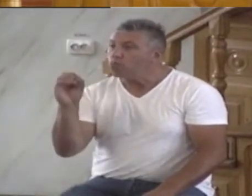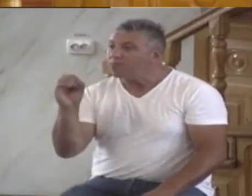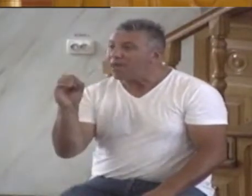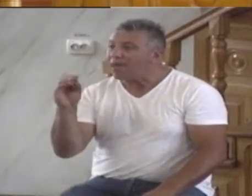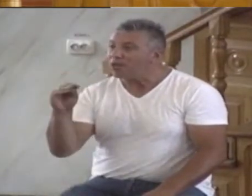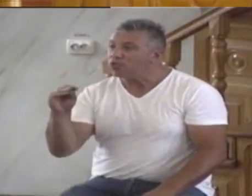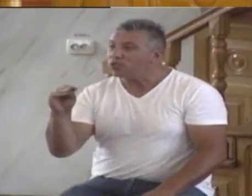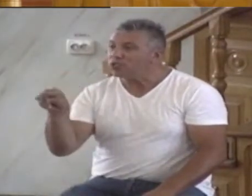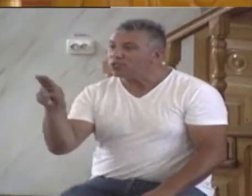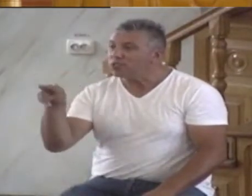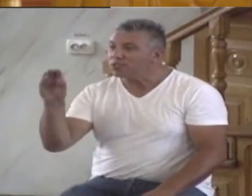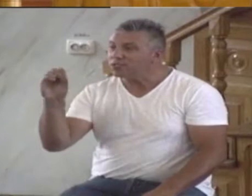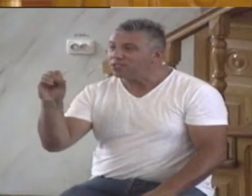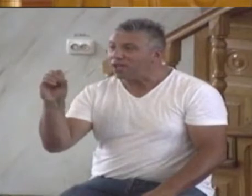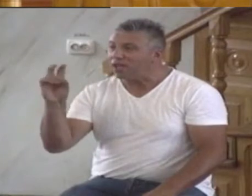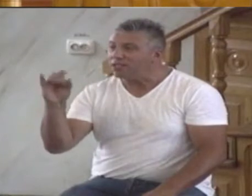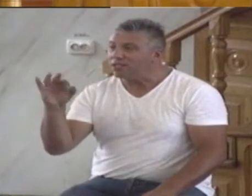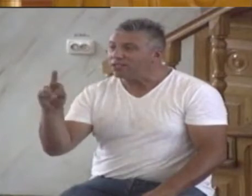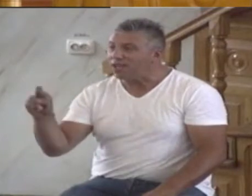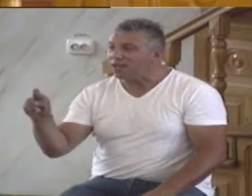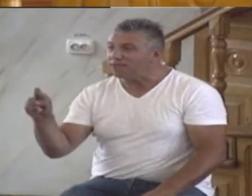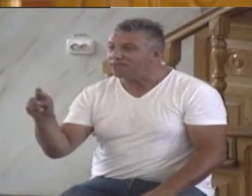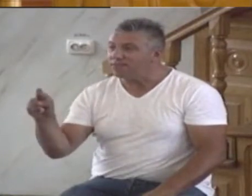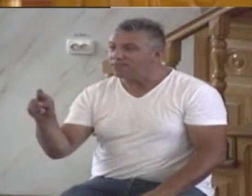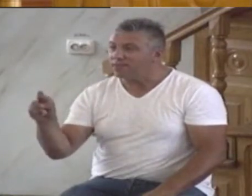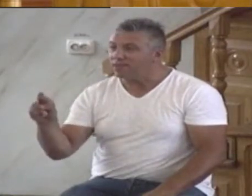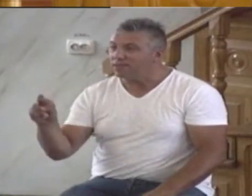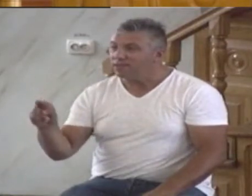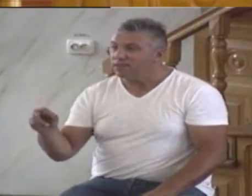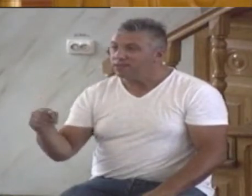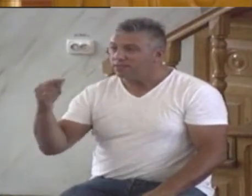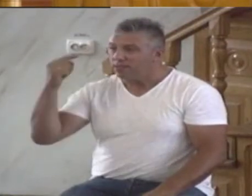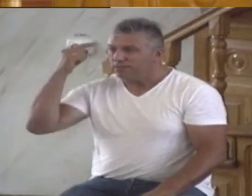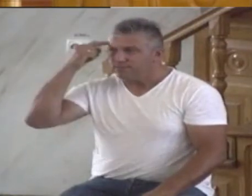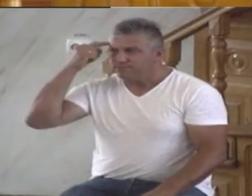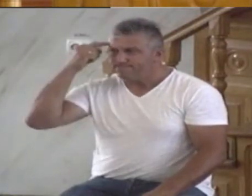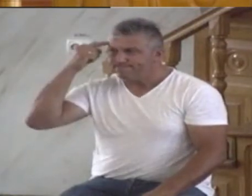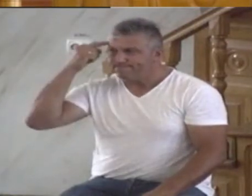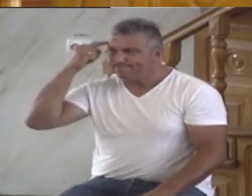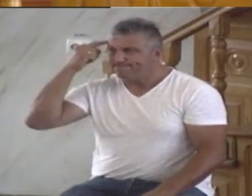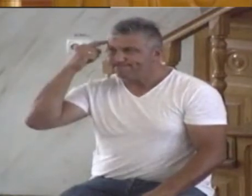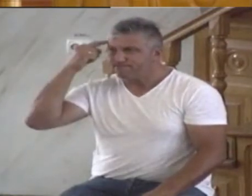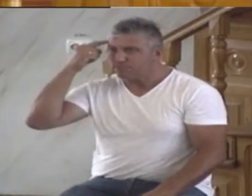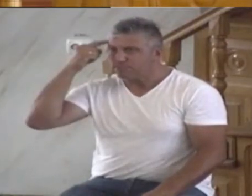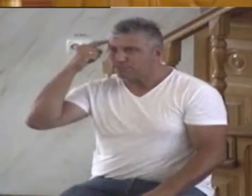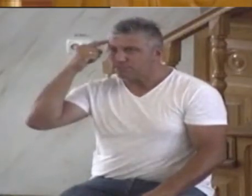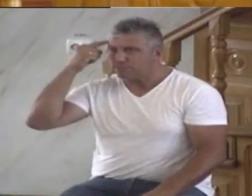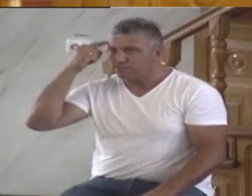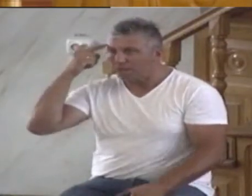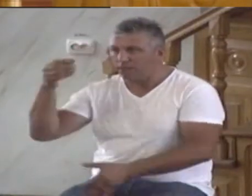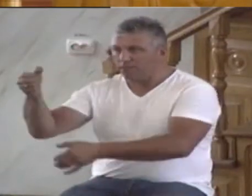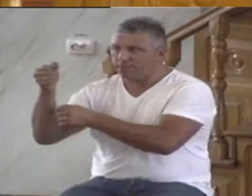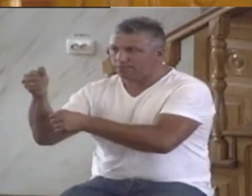Что нам известно об Иоанне Крестителе? Согласитесь, не очень много.